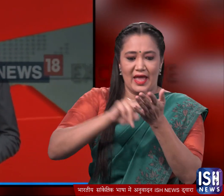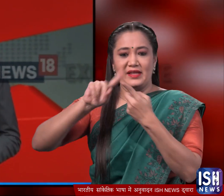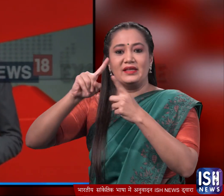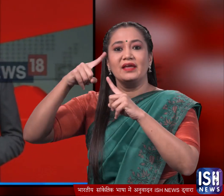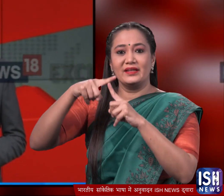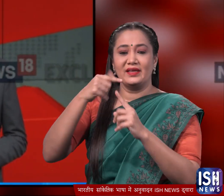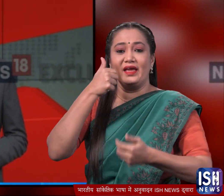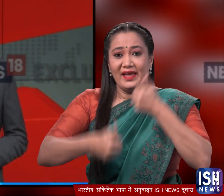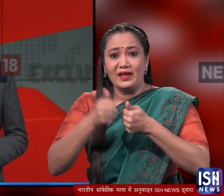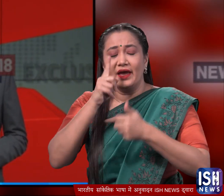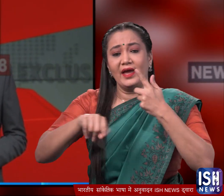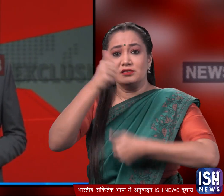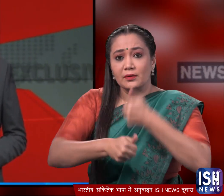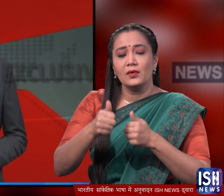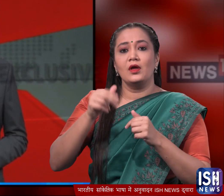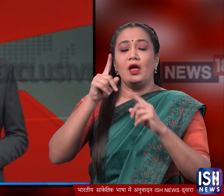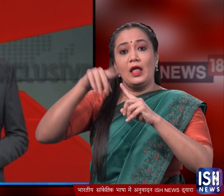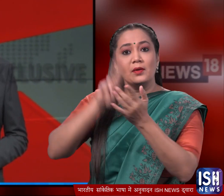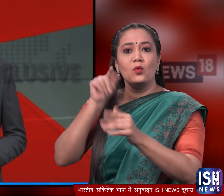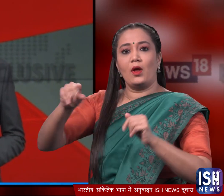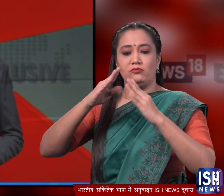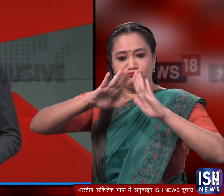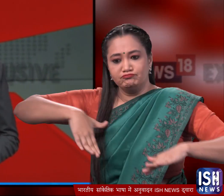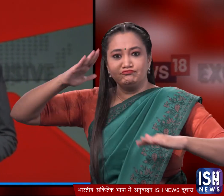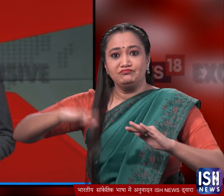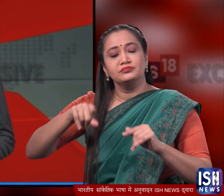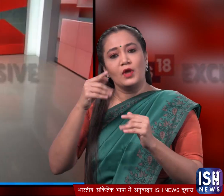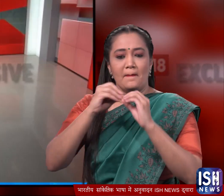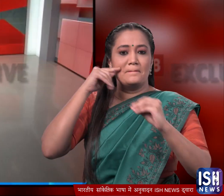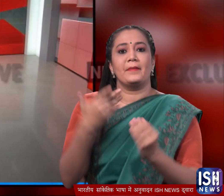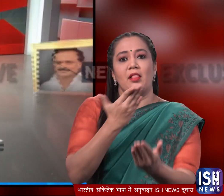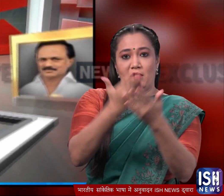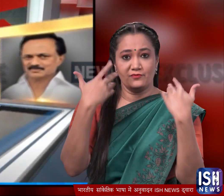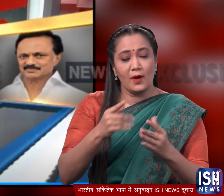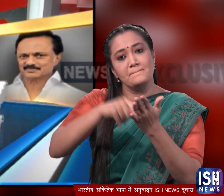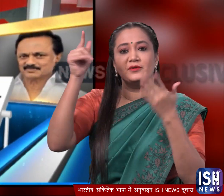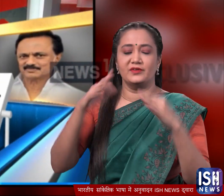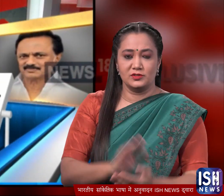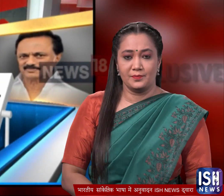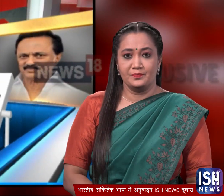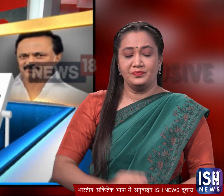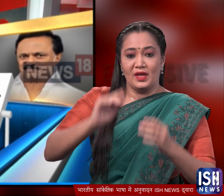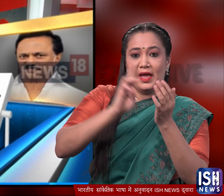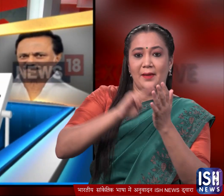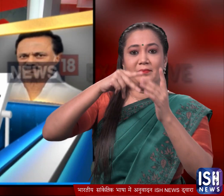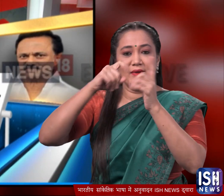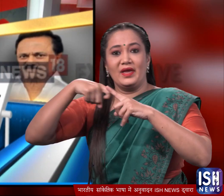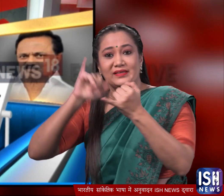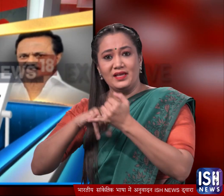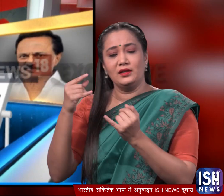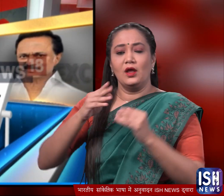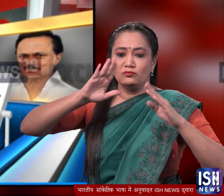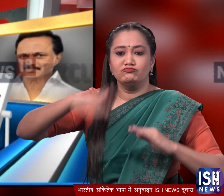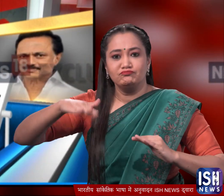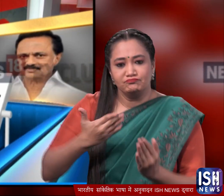नीट परीक्षा पर तमिलनाडु में एक बिल पास कर दिया गया। न्यूज 18.com की रिपोर्ट है कि मुख्यमंत्री एम के स्टालिन ने इस बिल को विधानसभा में